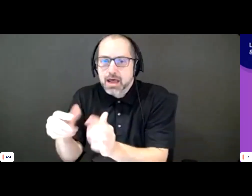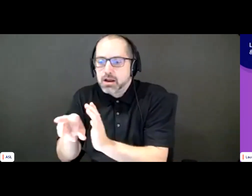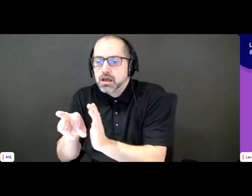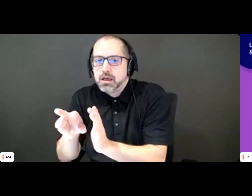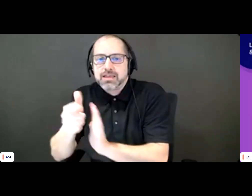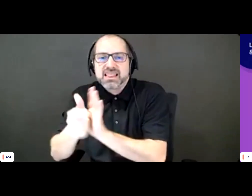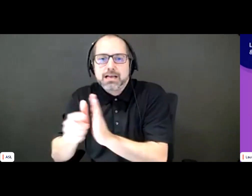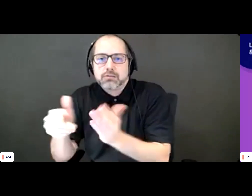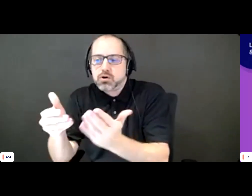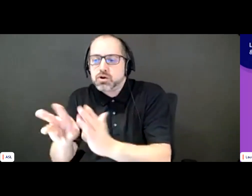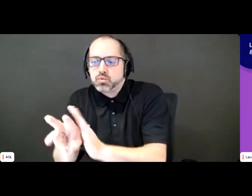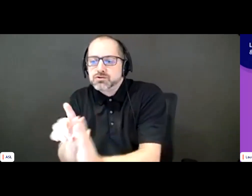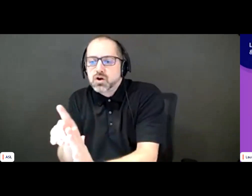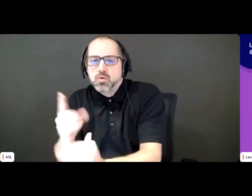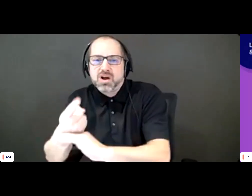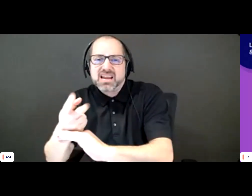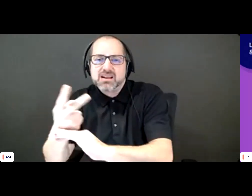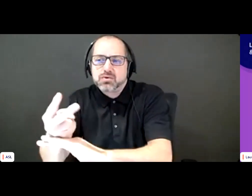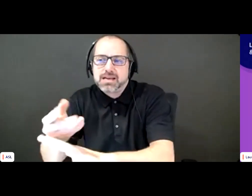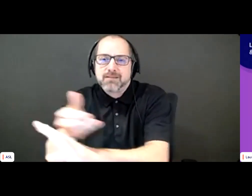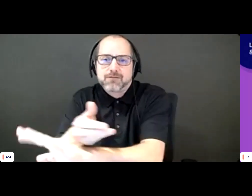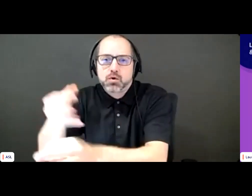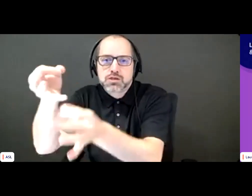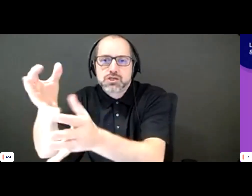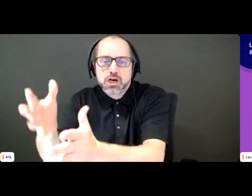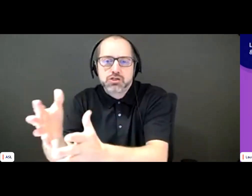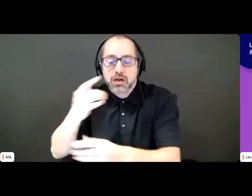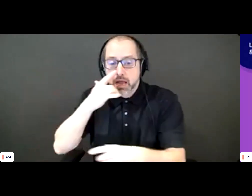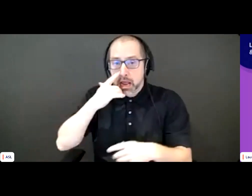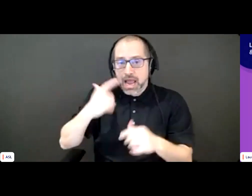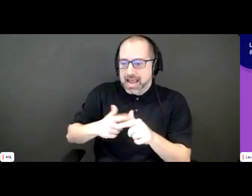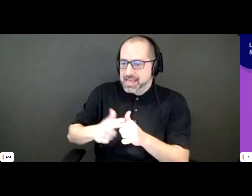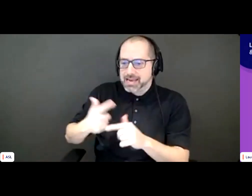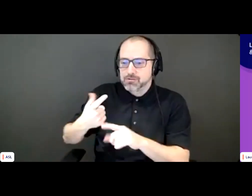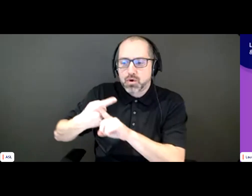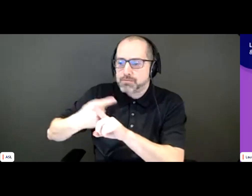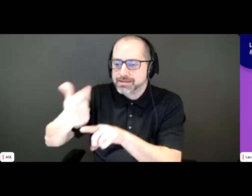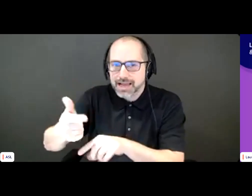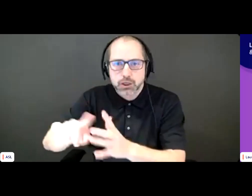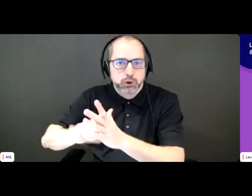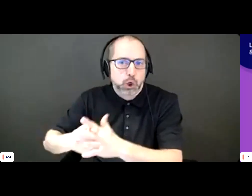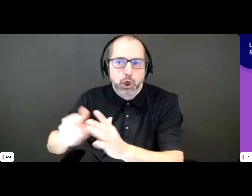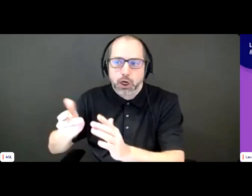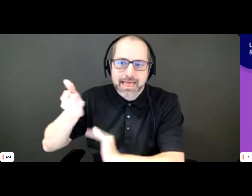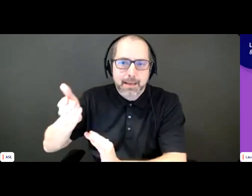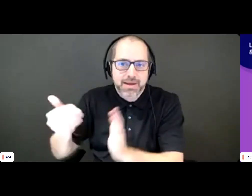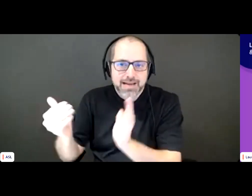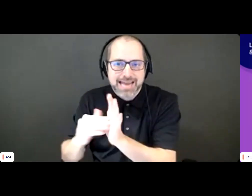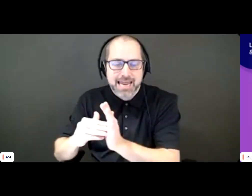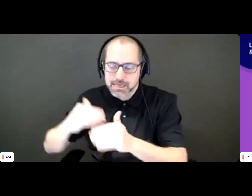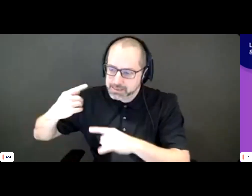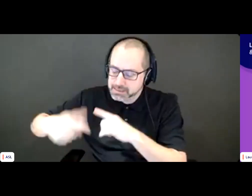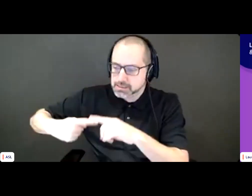un jour ou deux avant avant leur date prévue devant les tribunaux ensuite il recommençait et le cycle